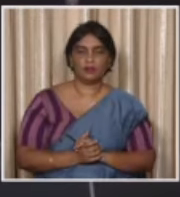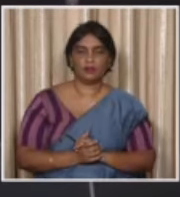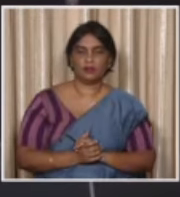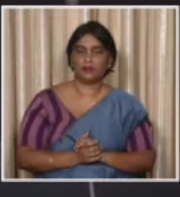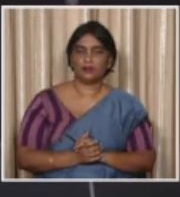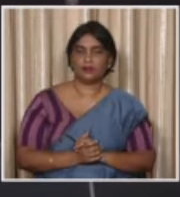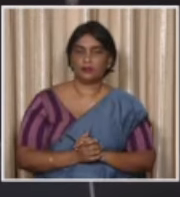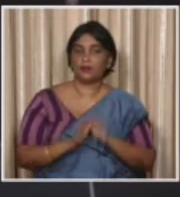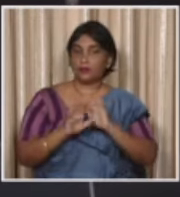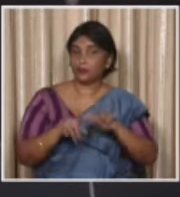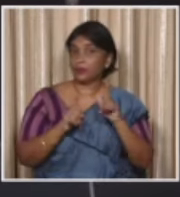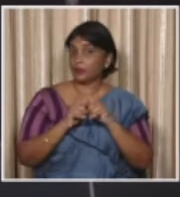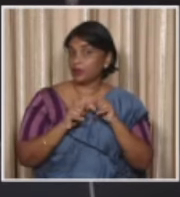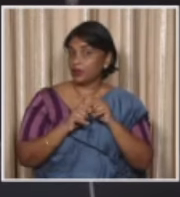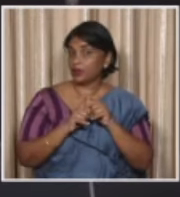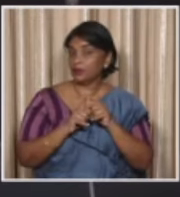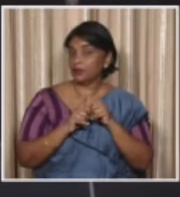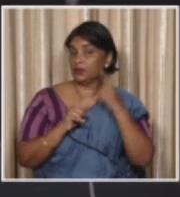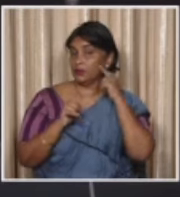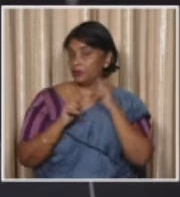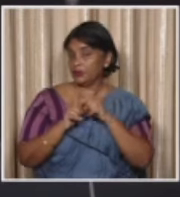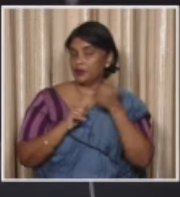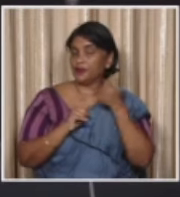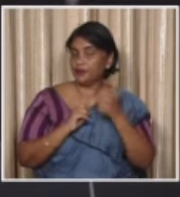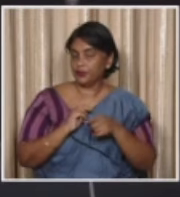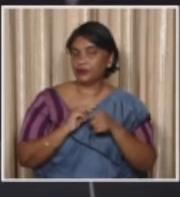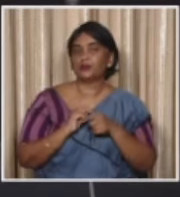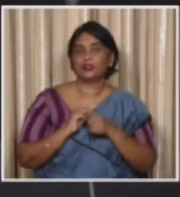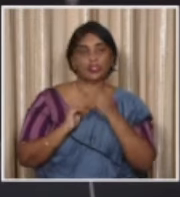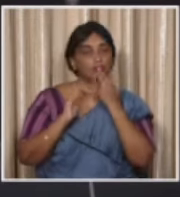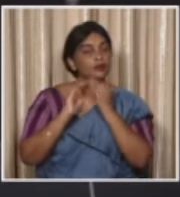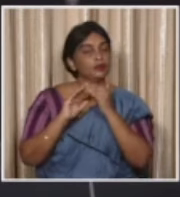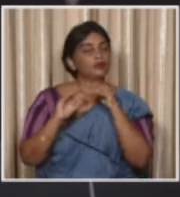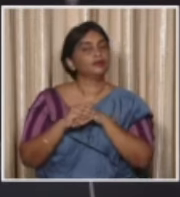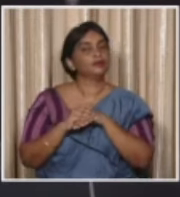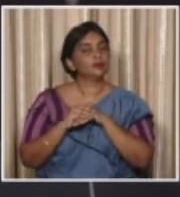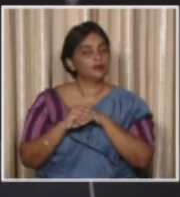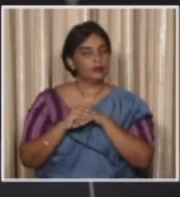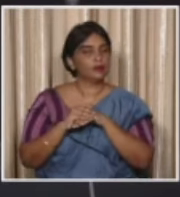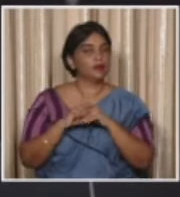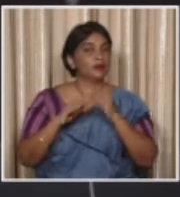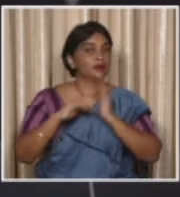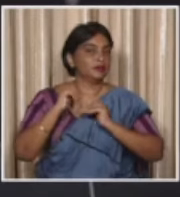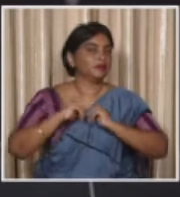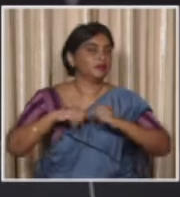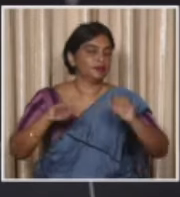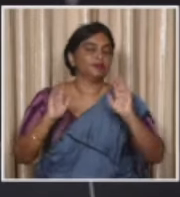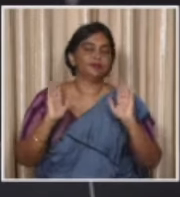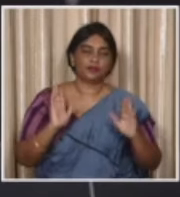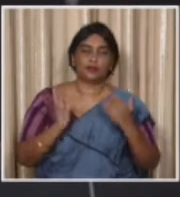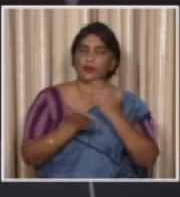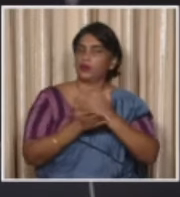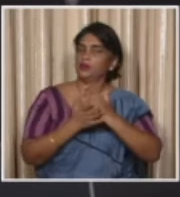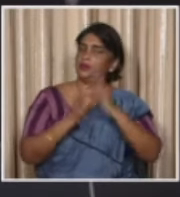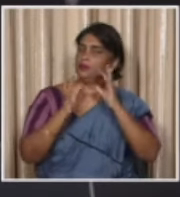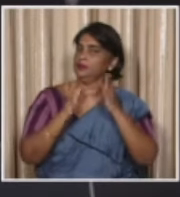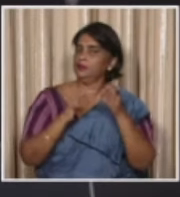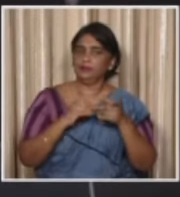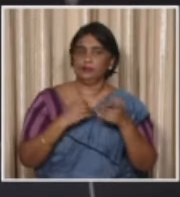මේ දරුවන්ගේ අධ්‍යාපනයට වැදගත් වෙන්නේ පාසලේ වෙන ක්‍රියාමාර්ග ටික. ඒවට බාධා කරන්න